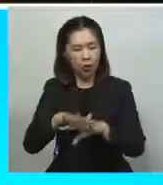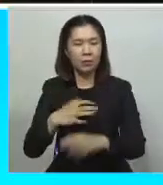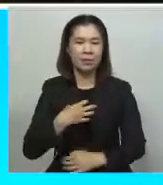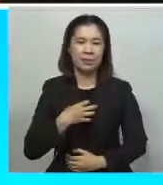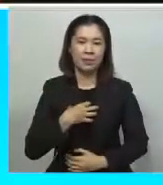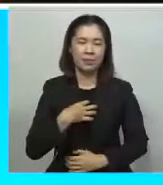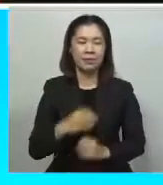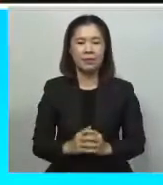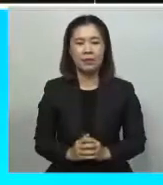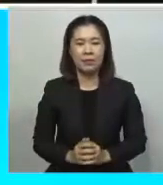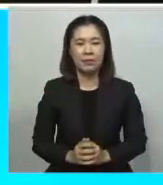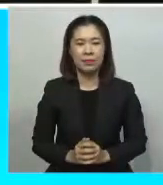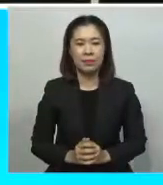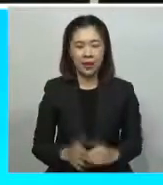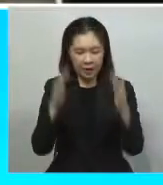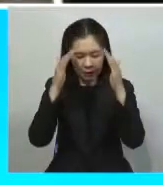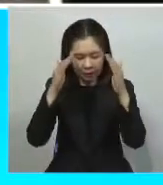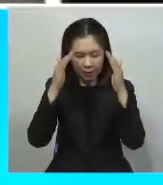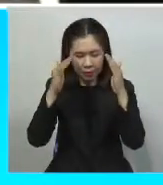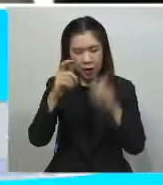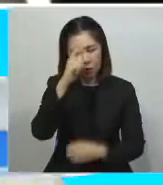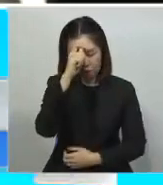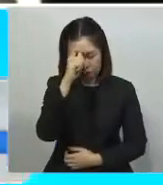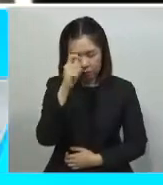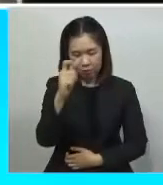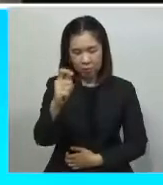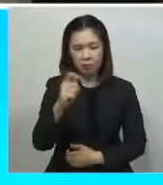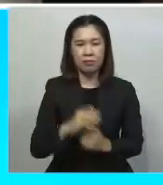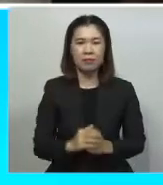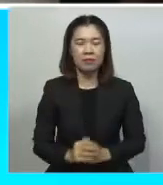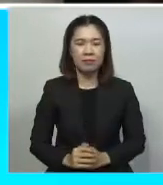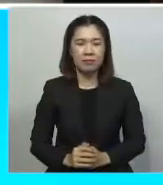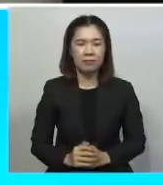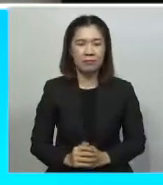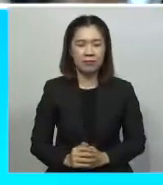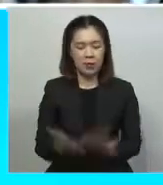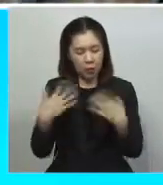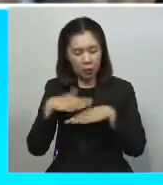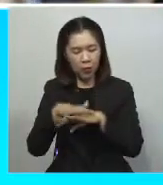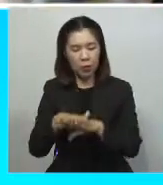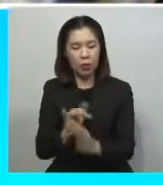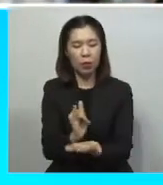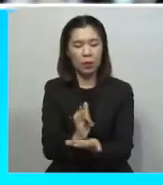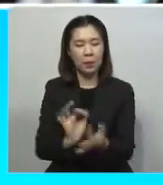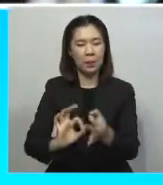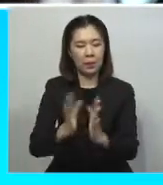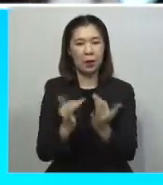มีความตั้งใจแล้วก็ศรัทธาในองค์ท่านก็เลยตั้งใจที่จะมางานพระราชทานเพลิงในวันนี้นะ